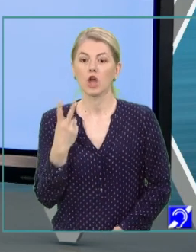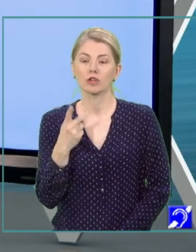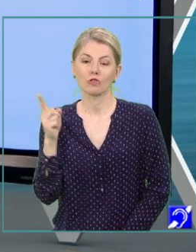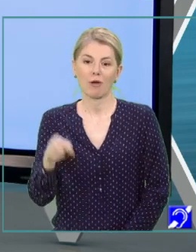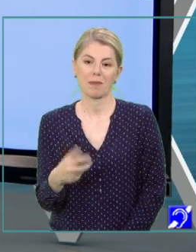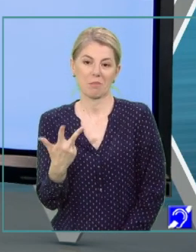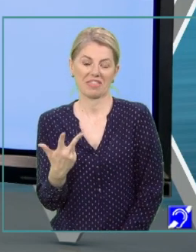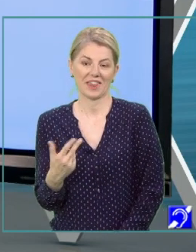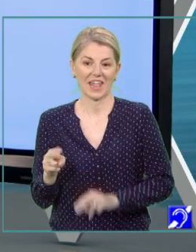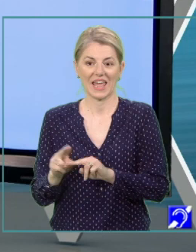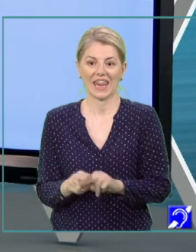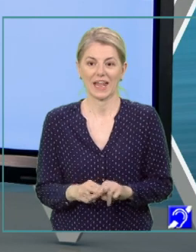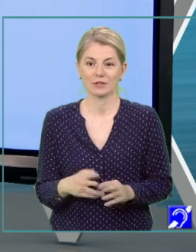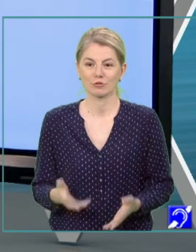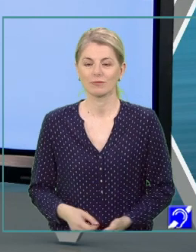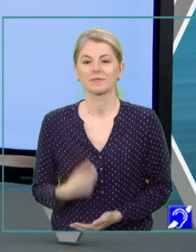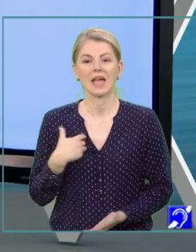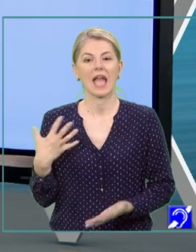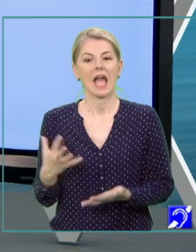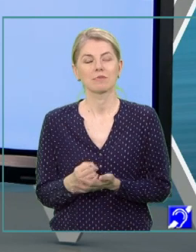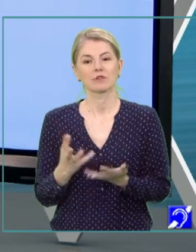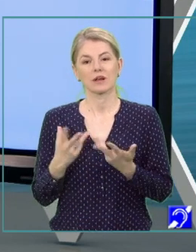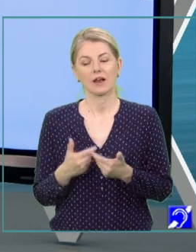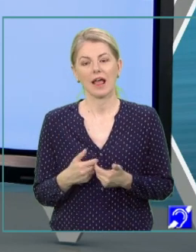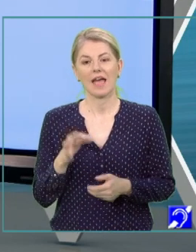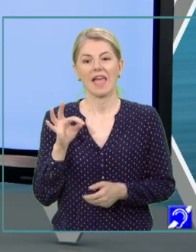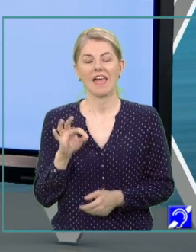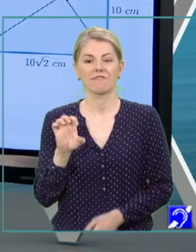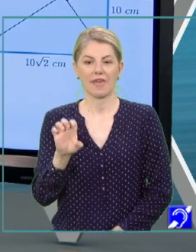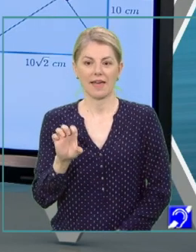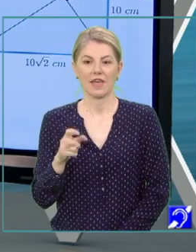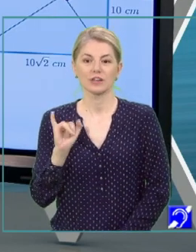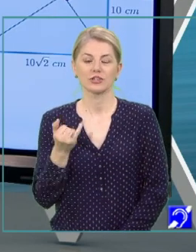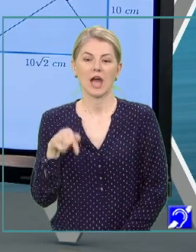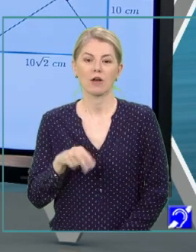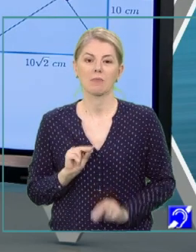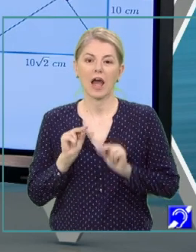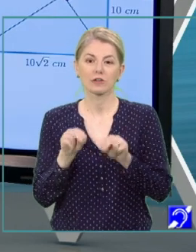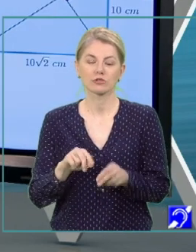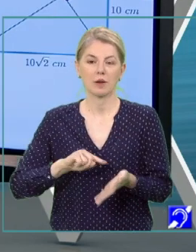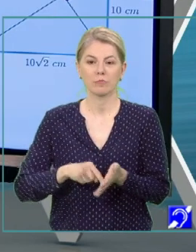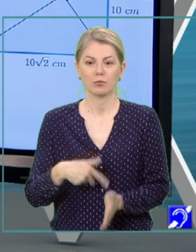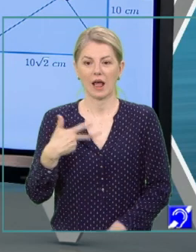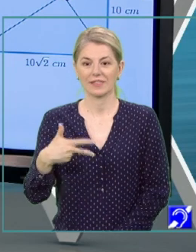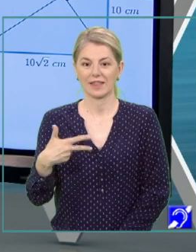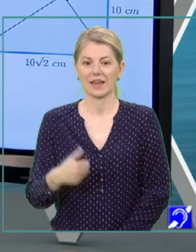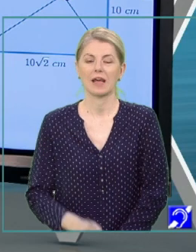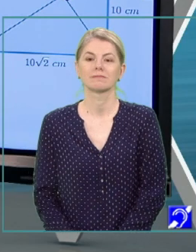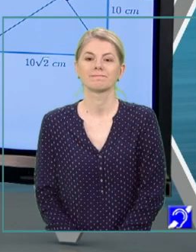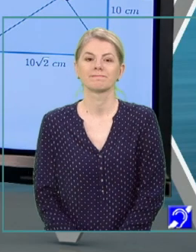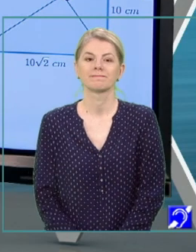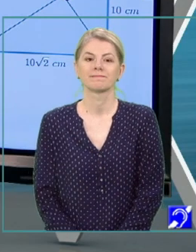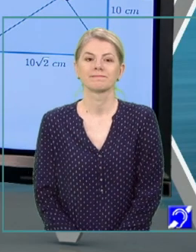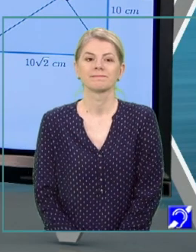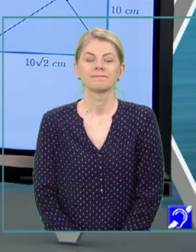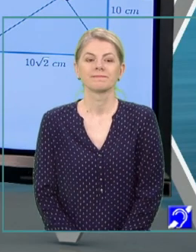două treimi. Am reușit să-l calculăm pe FE și acum ajungem la punctul al treilea de la